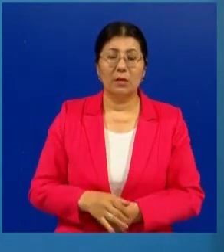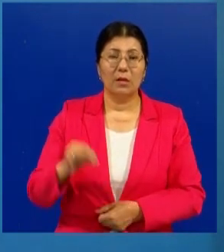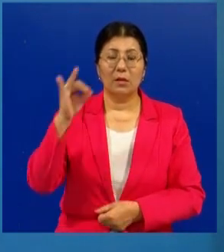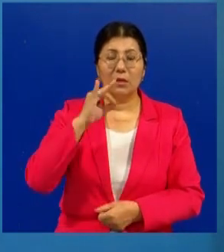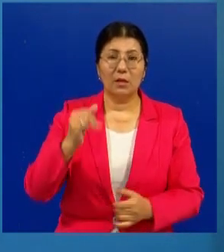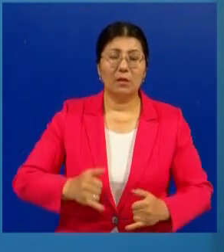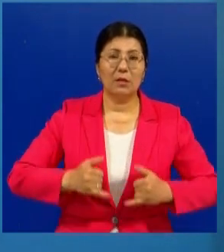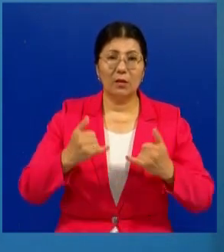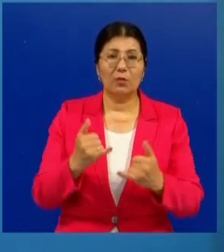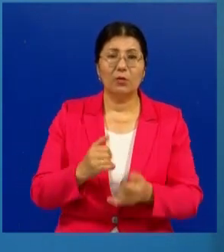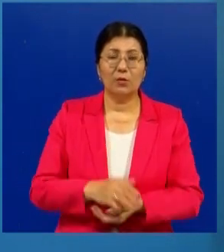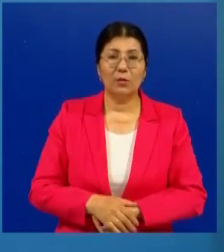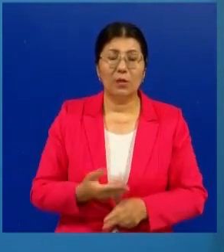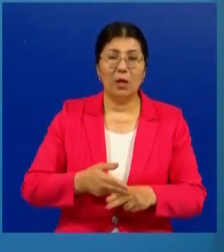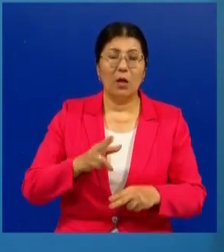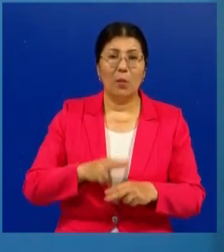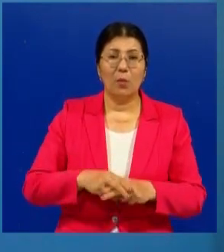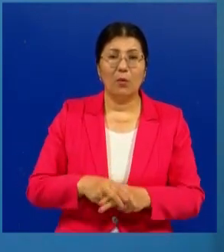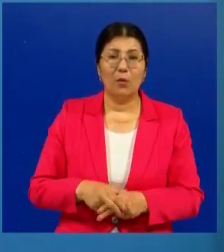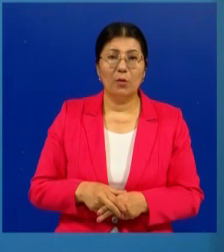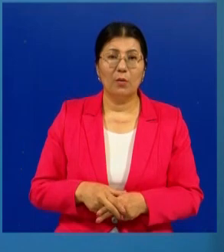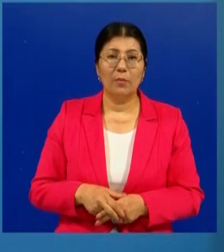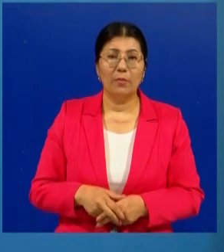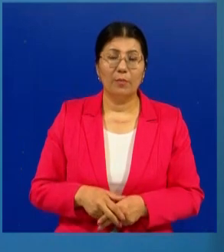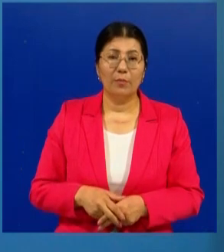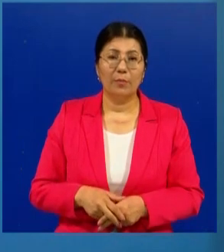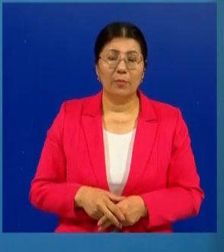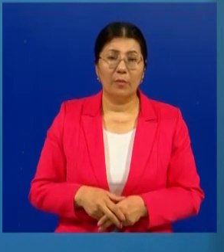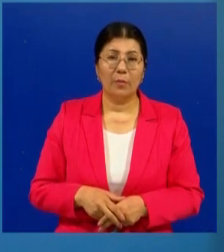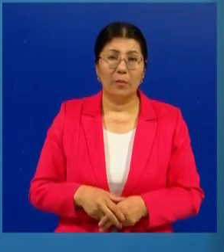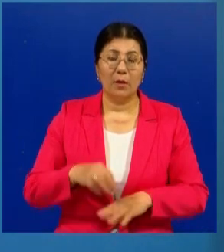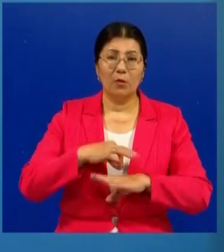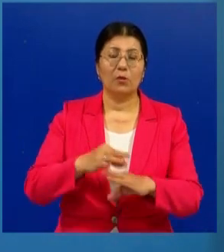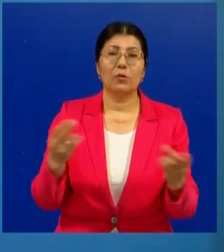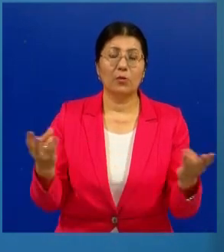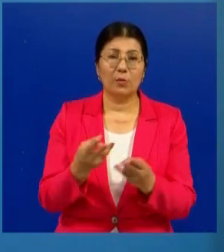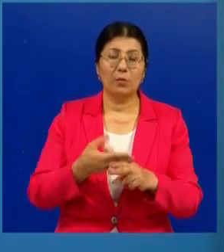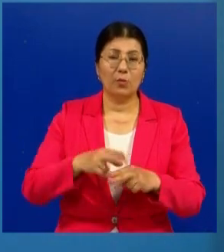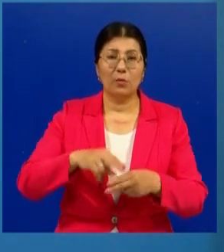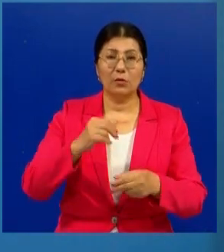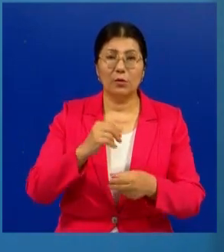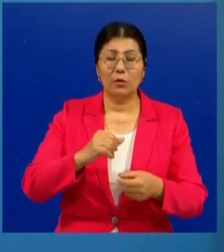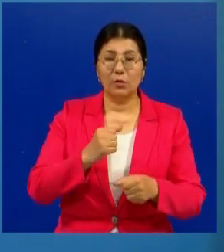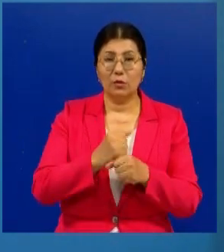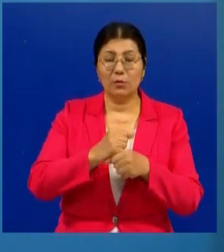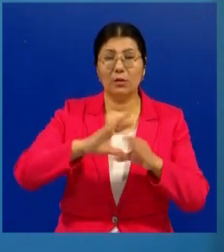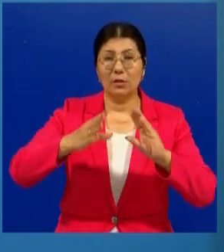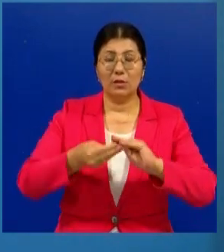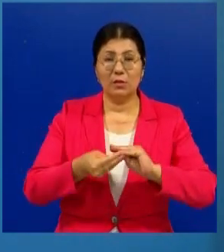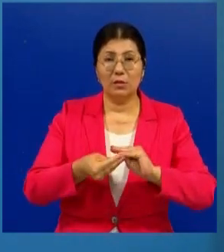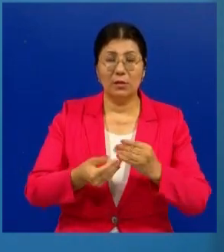үшін, жалпы халық үшін бұл мәселе жүргізілу керек, өте маңызды. Осы жұмыстың нәтижесінде қазір комиссия